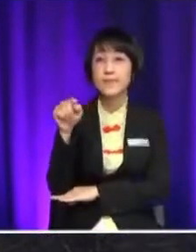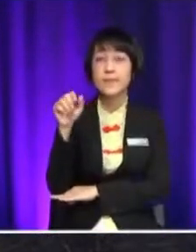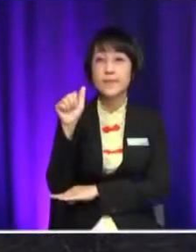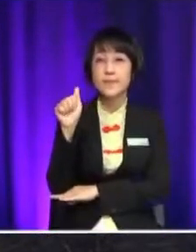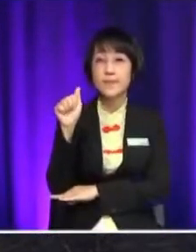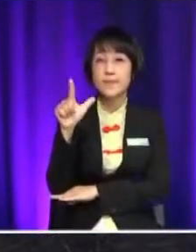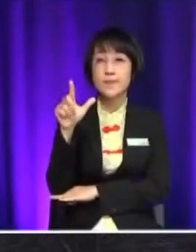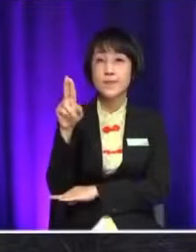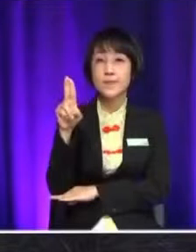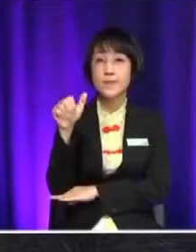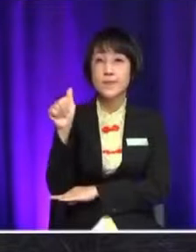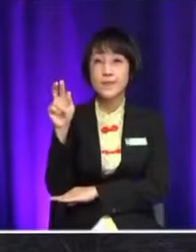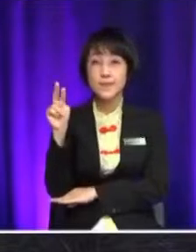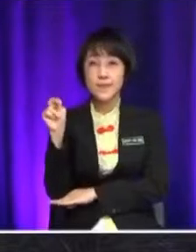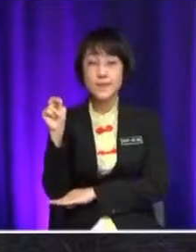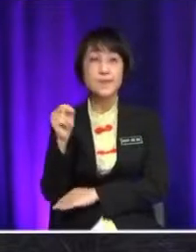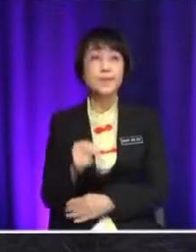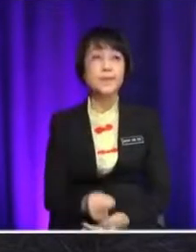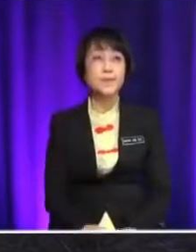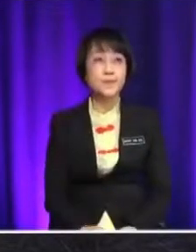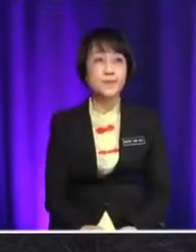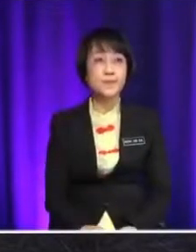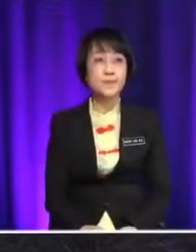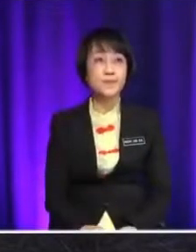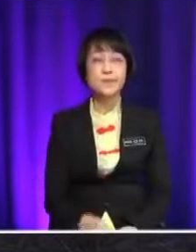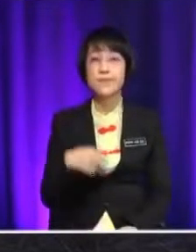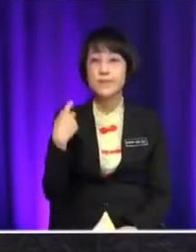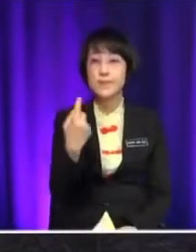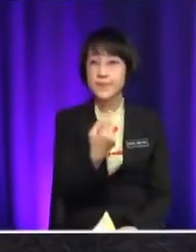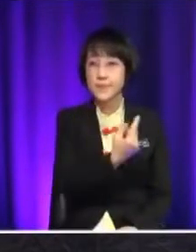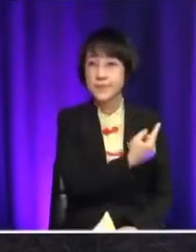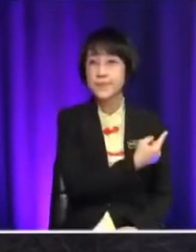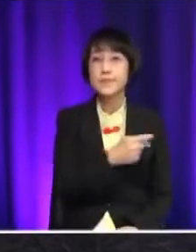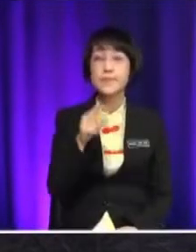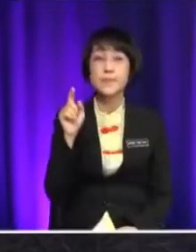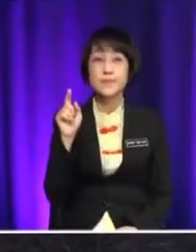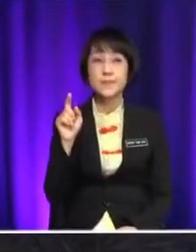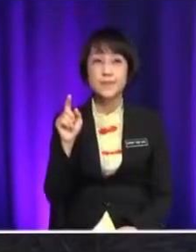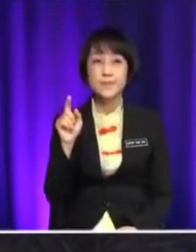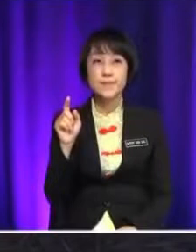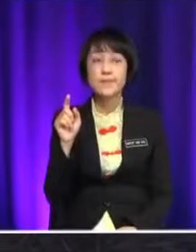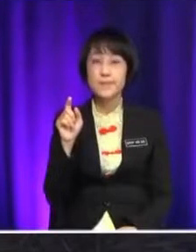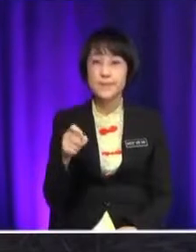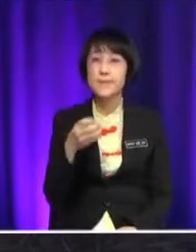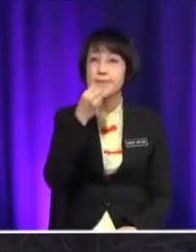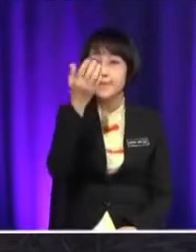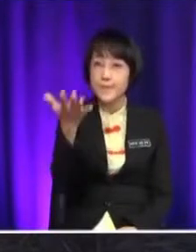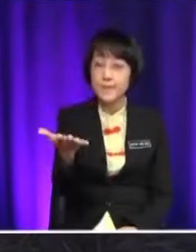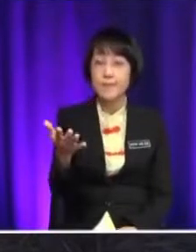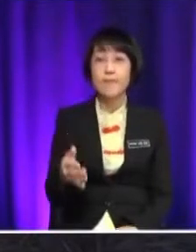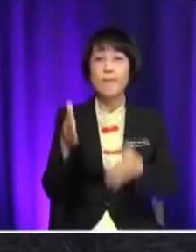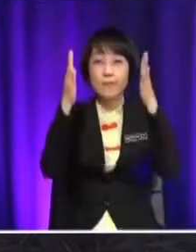kata alu-aluan, kita perlu menyapa audien ataupun pendengar yang ada. Itu yang penting tu, Mira, ya.